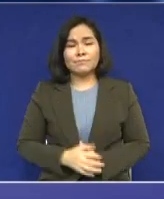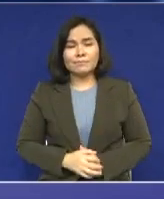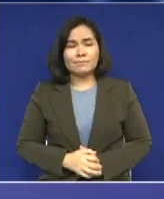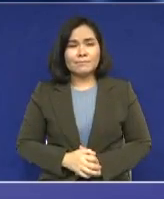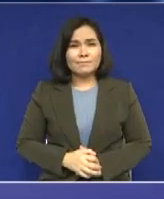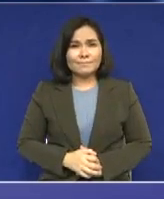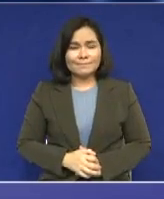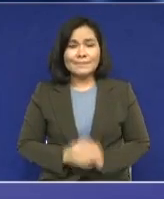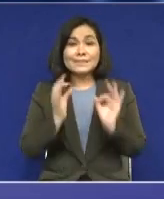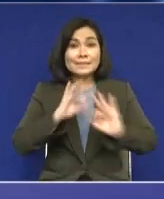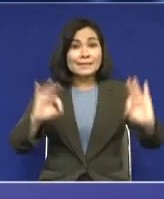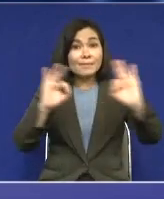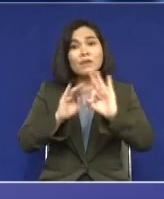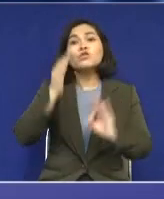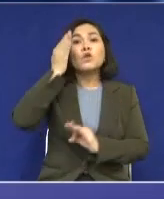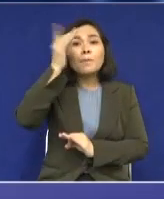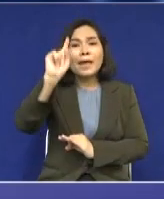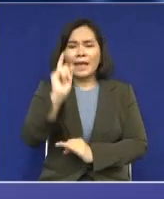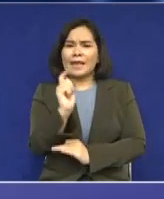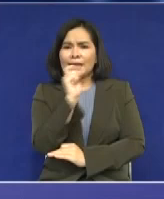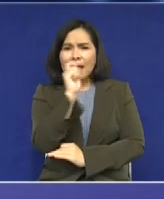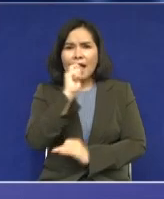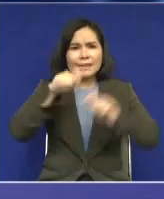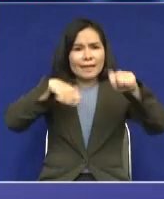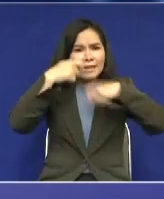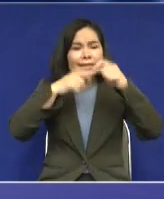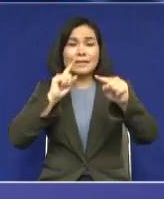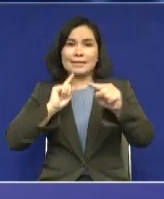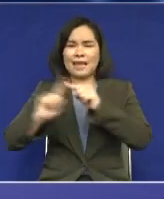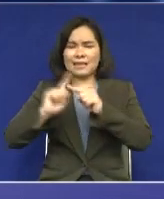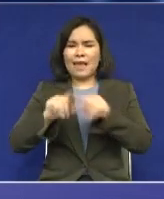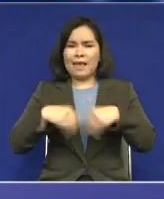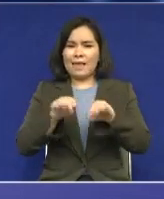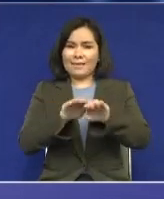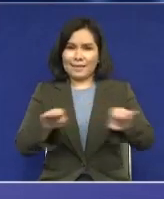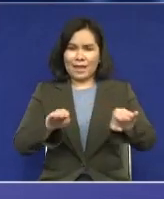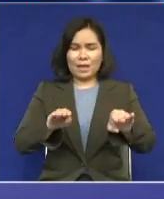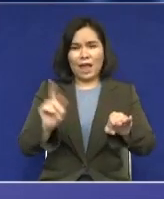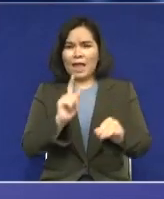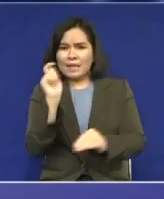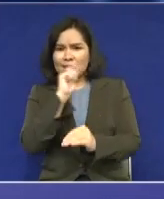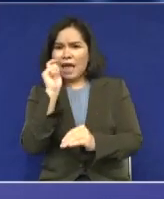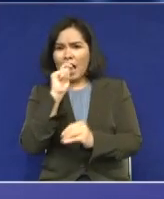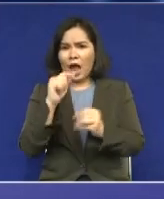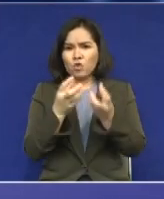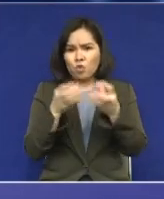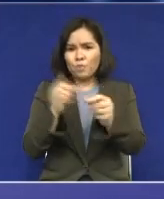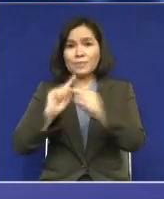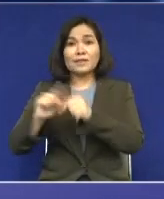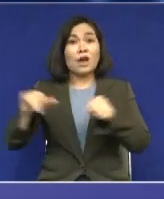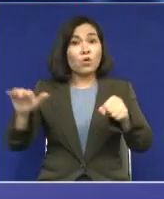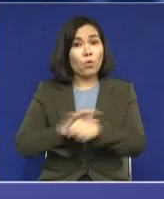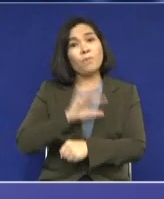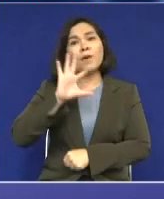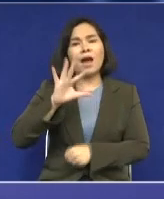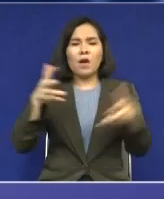ากนี้ค่ะก็คือการส่งเสริมในเรื่องของอาหารควรจะให้น้องๆค่ะได้รับประทานอาหารที่ถูกโภชนาการโดยควรเป็นอาหารที่ปรุ